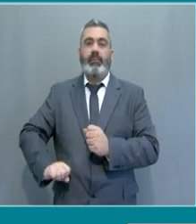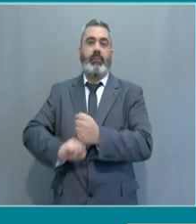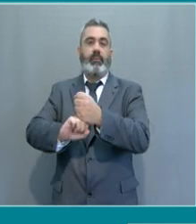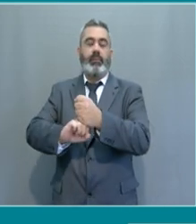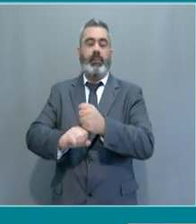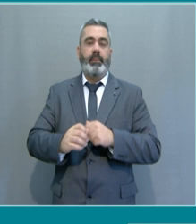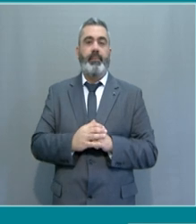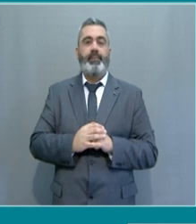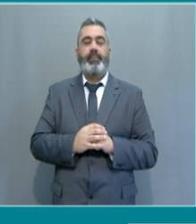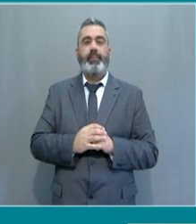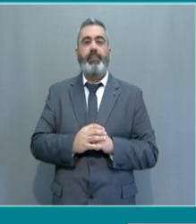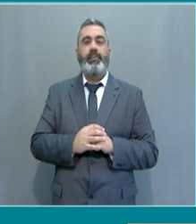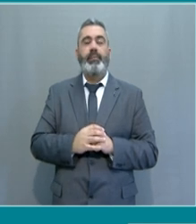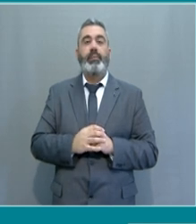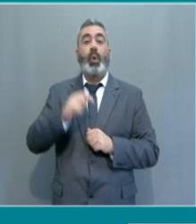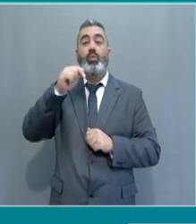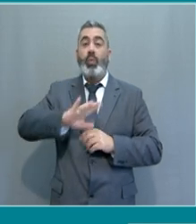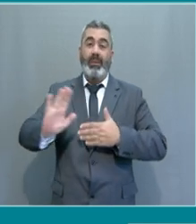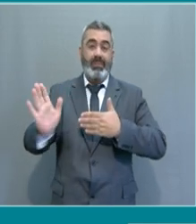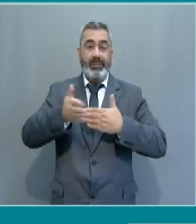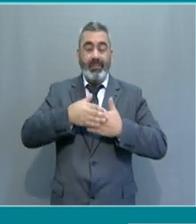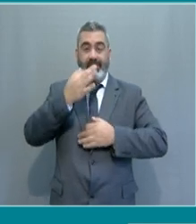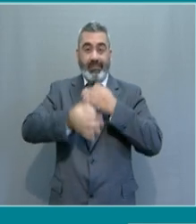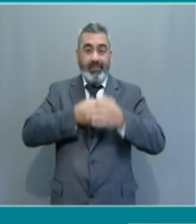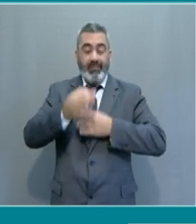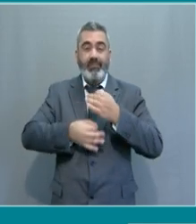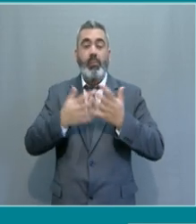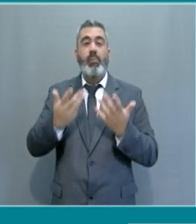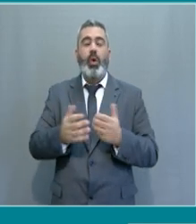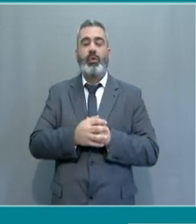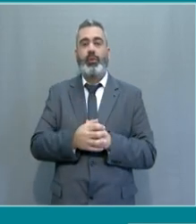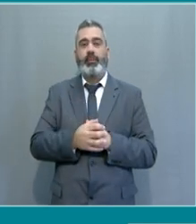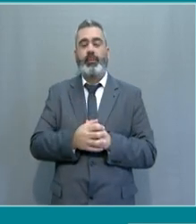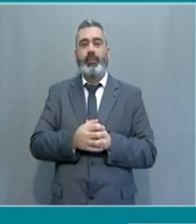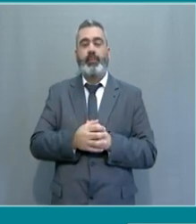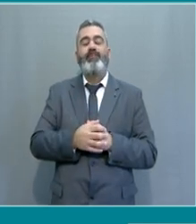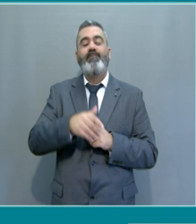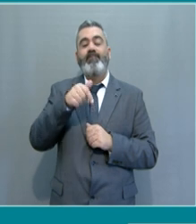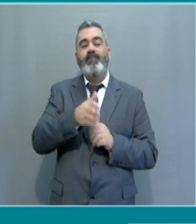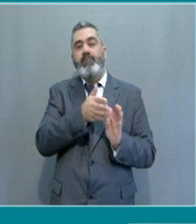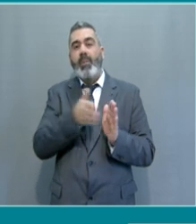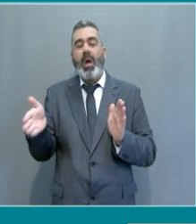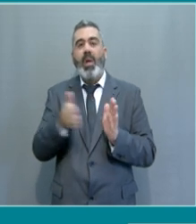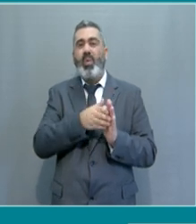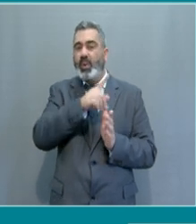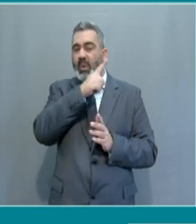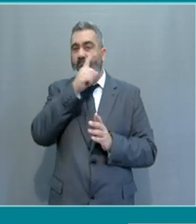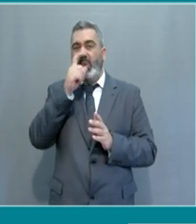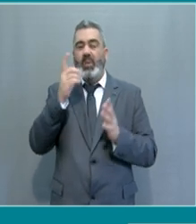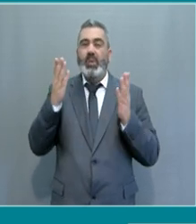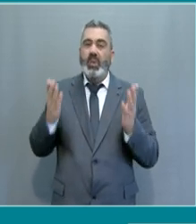Θα κλείσω λέγοντας ότι ζούμε μια πολύ δύσκολη περίοδο,